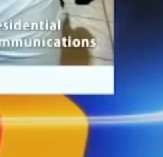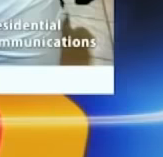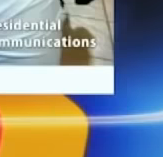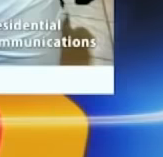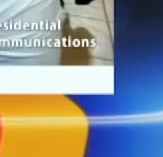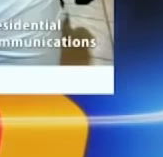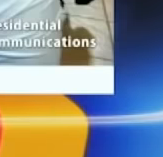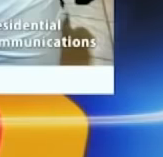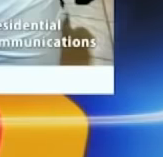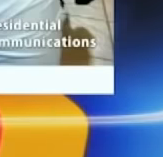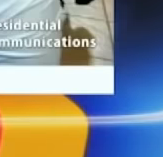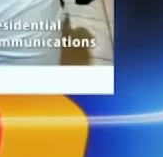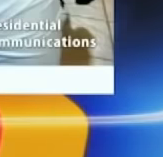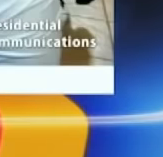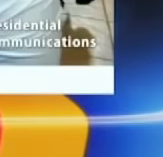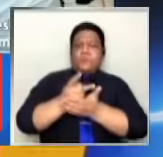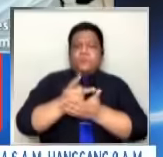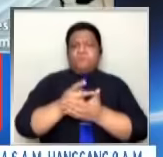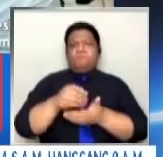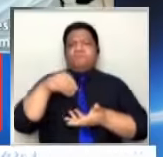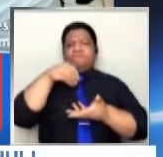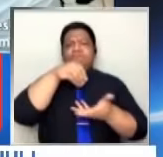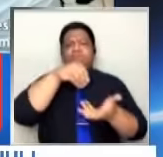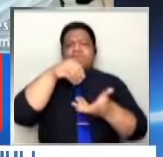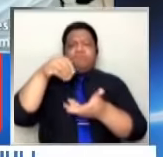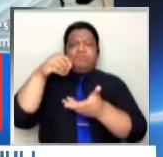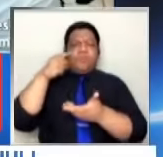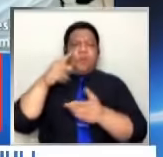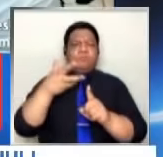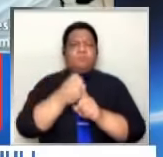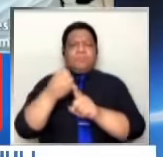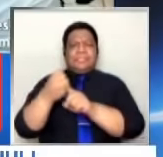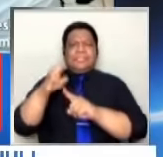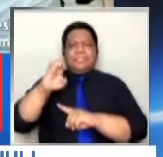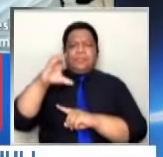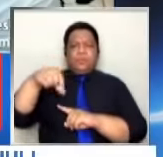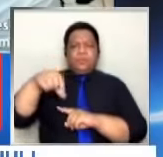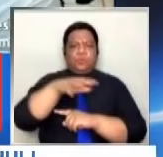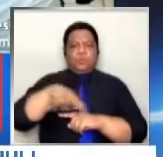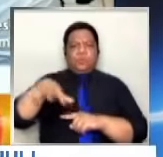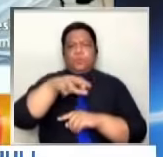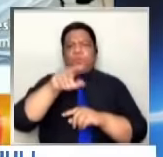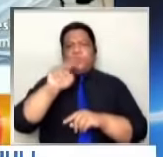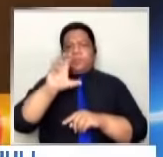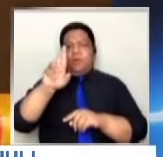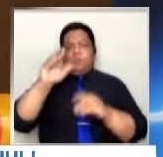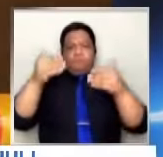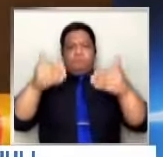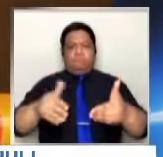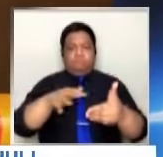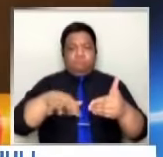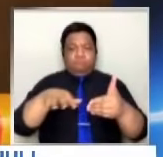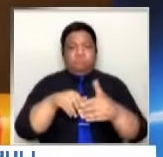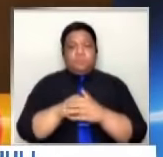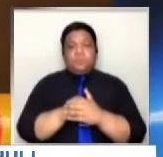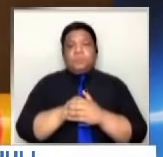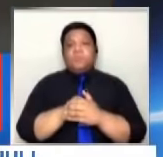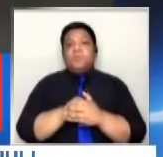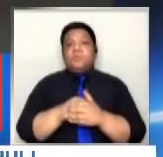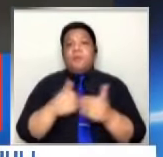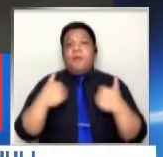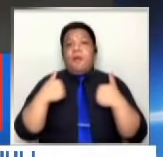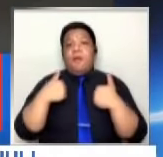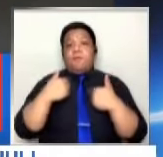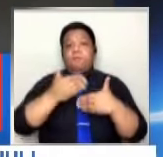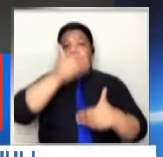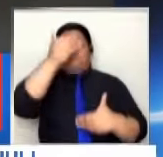ayuda para sa mga residenteng apektado ng ECQ sa NCR Plus bubble. Baka checkpoint na inilatag sa mga boundary ng Metro